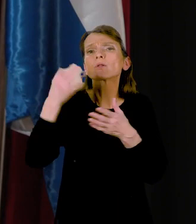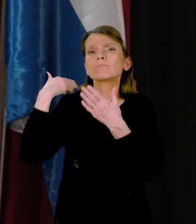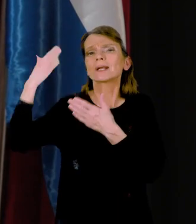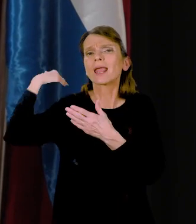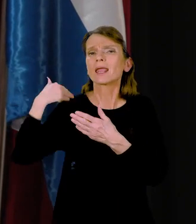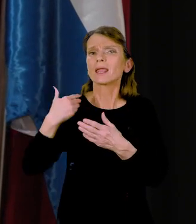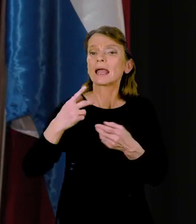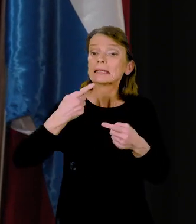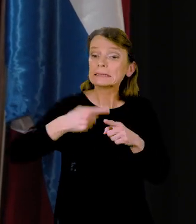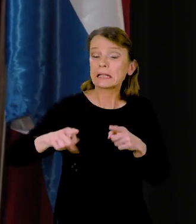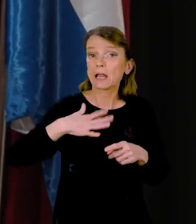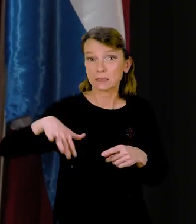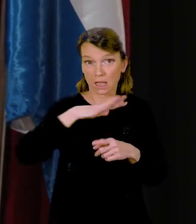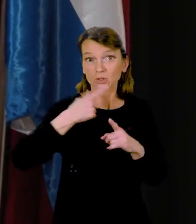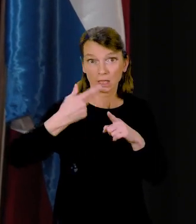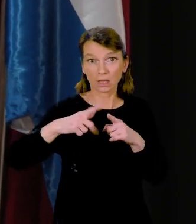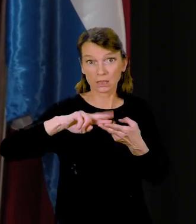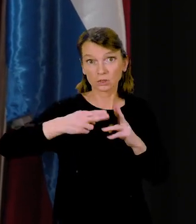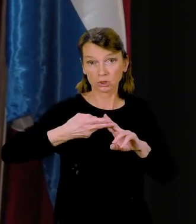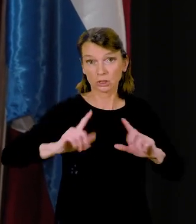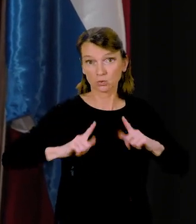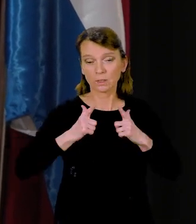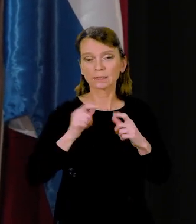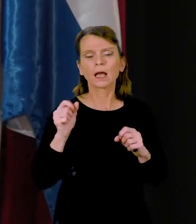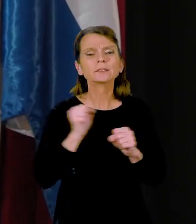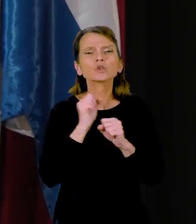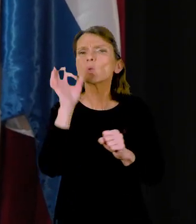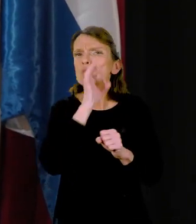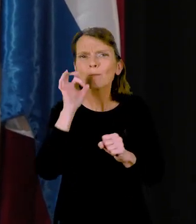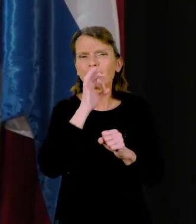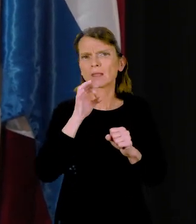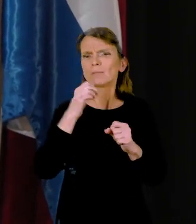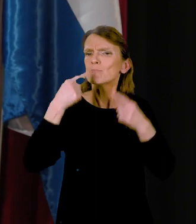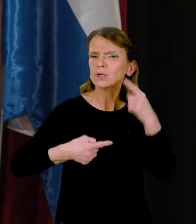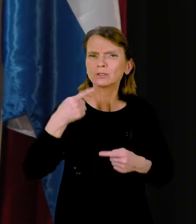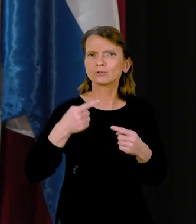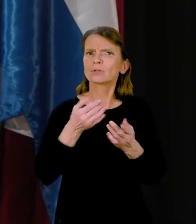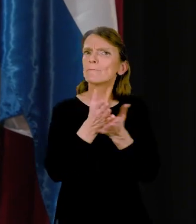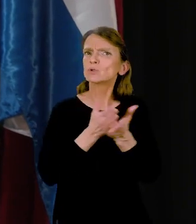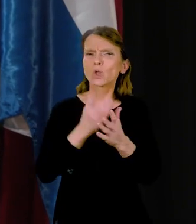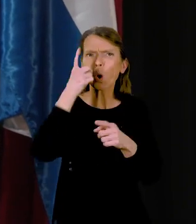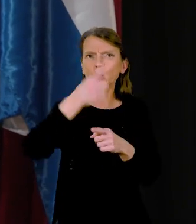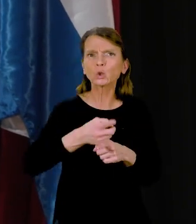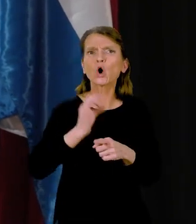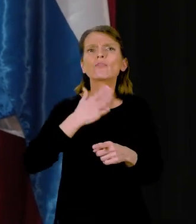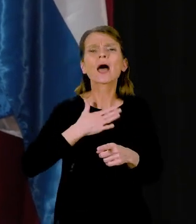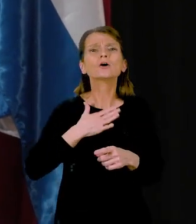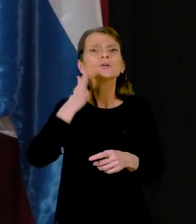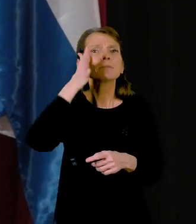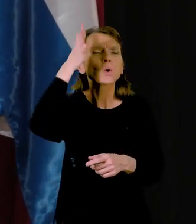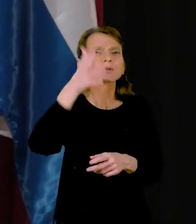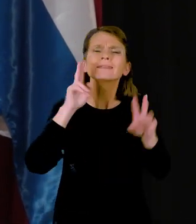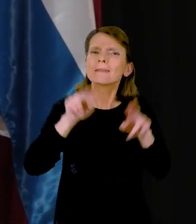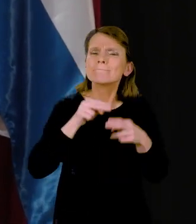prej del našega načina življenja. Zato nobena, ne politična in tudi ne poslovna odločitev o naši